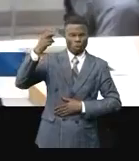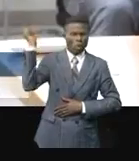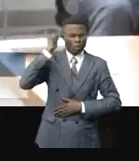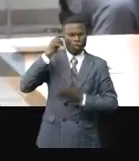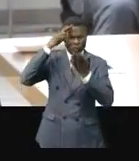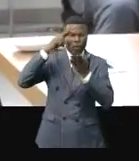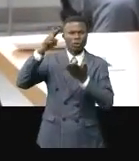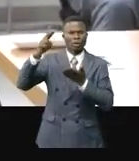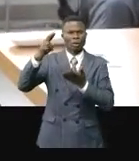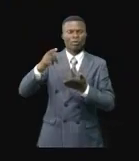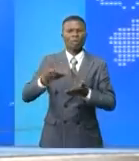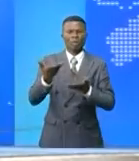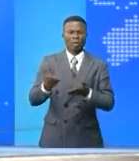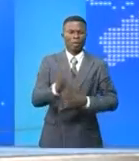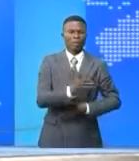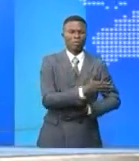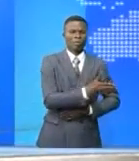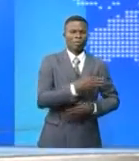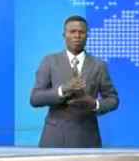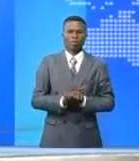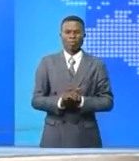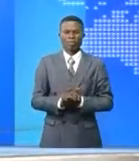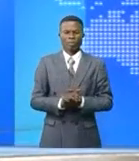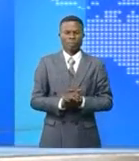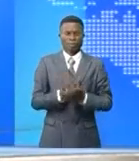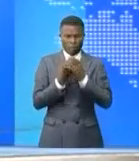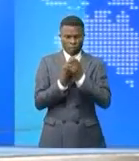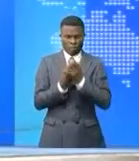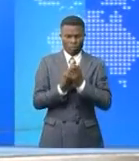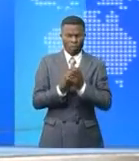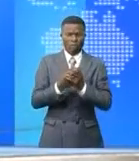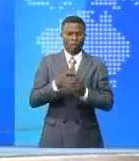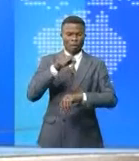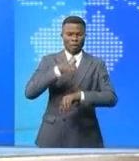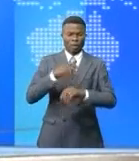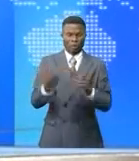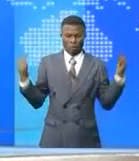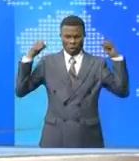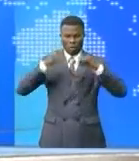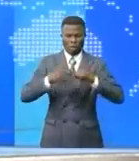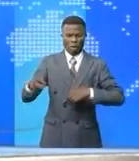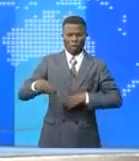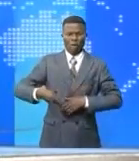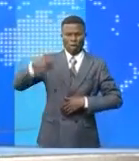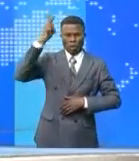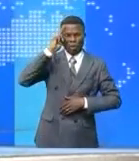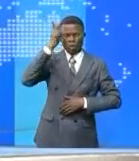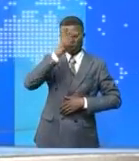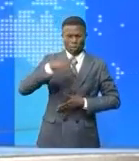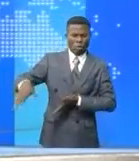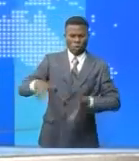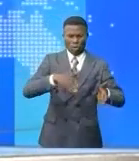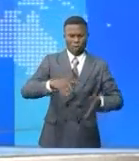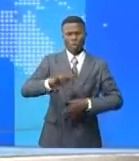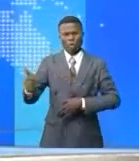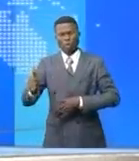des universités. À l'approche de la saison sèche dans la province du Haut-Katanga, les chantiers routiers et